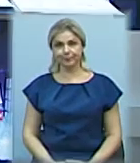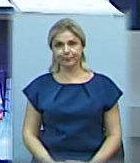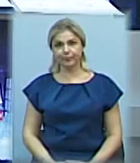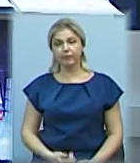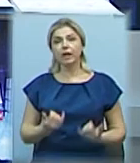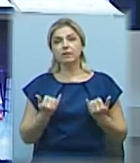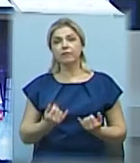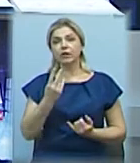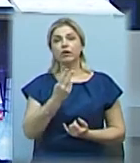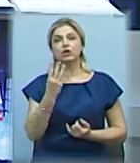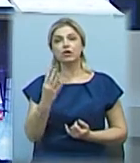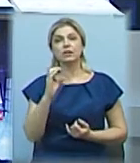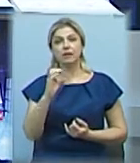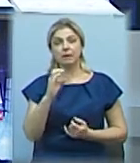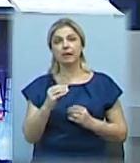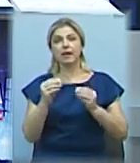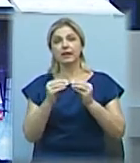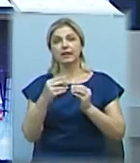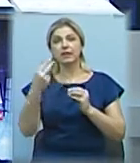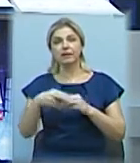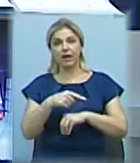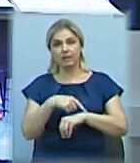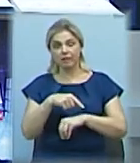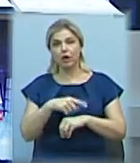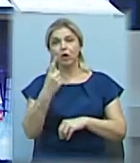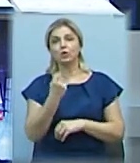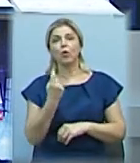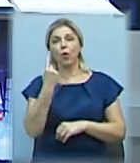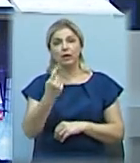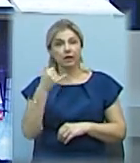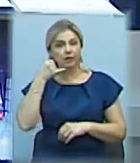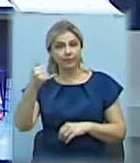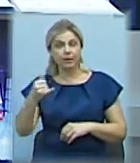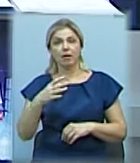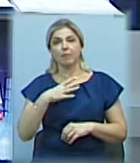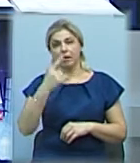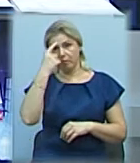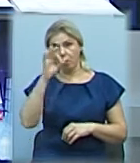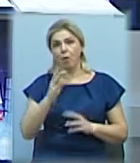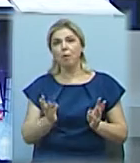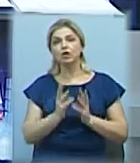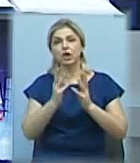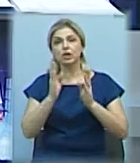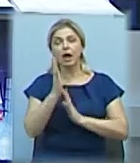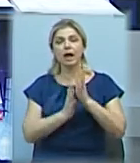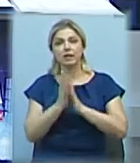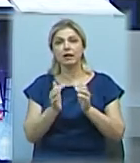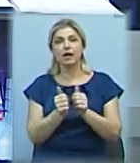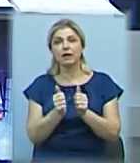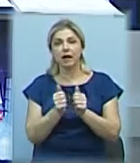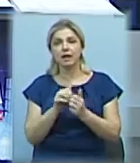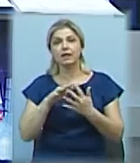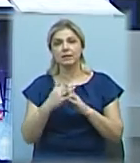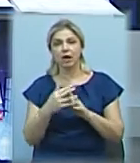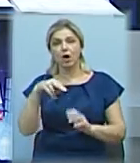Сьогодні, 24 вересня, о 10:20 по лінії 101 надійшло повідомлення про пожежу лісового масиву поблизу